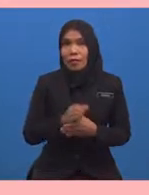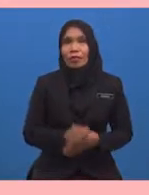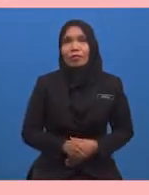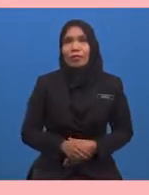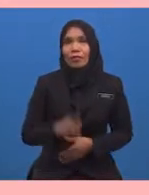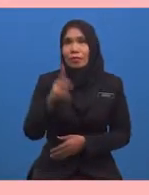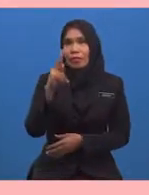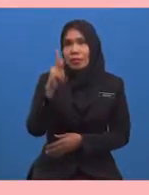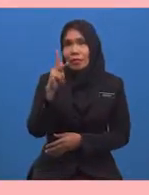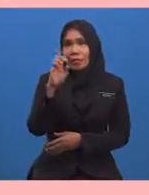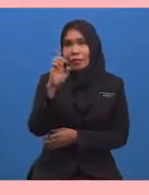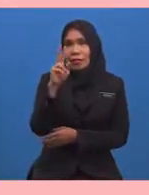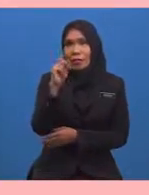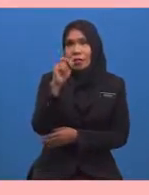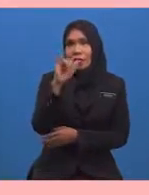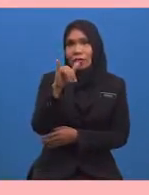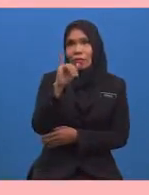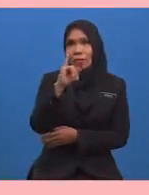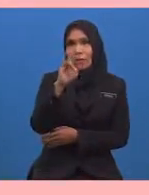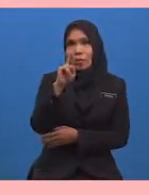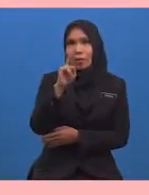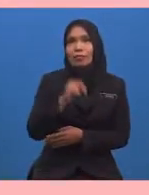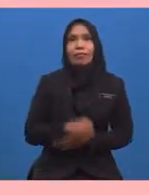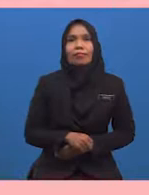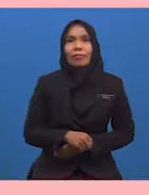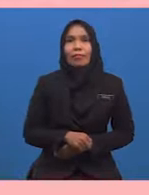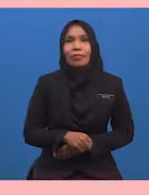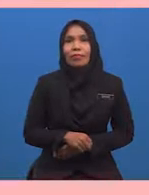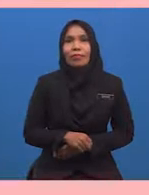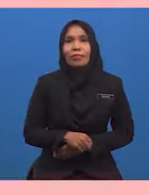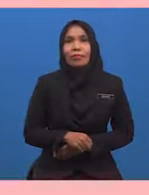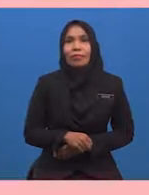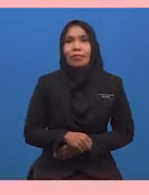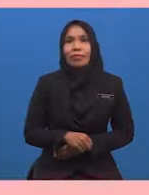empangan Temenggor dan empangan Cenderoh di Perak,